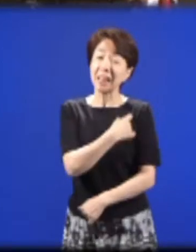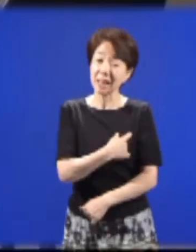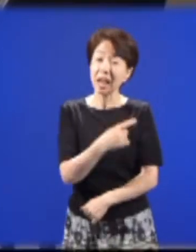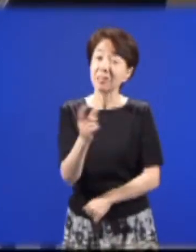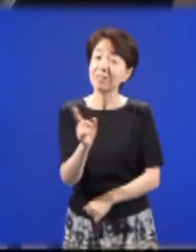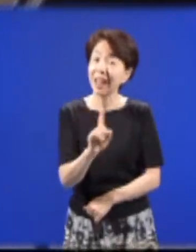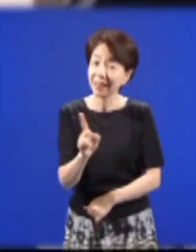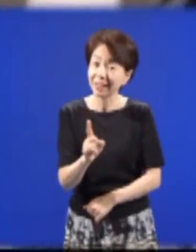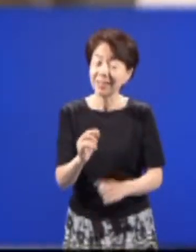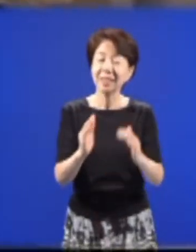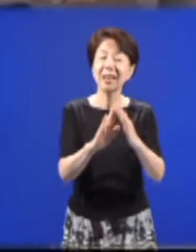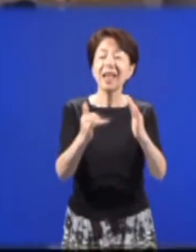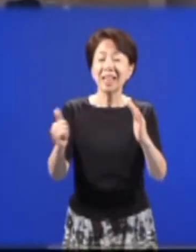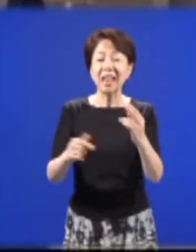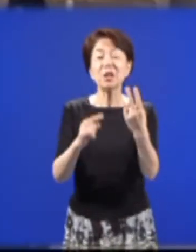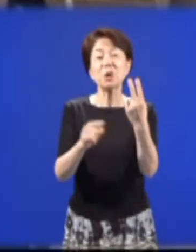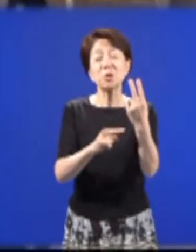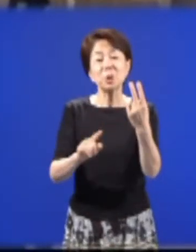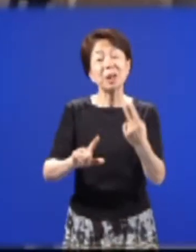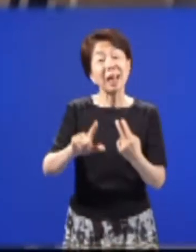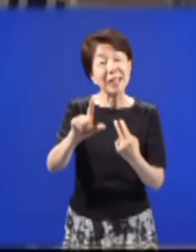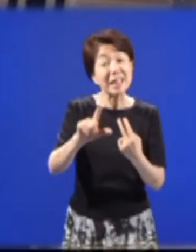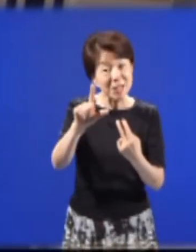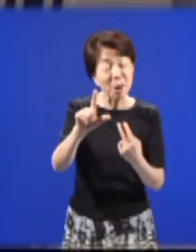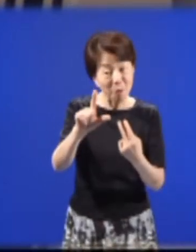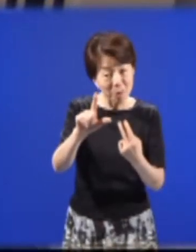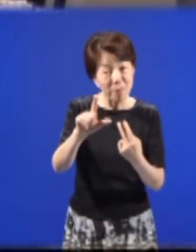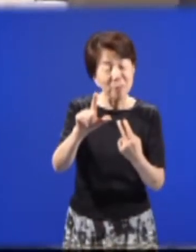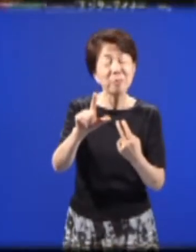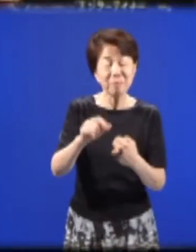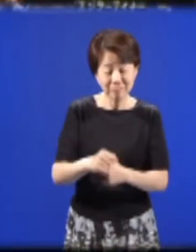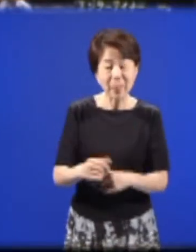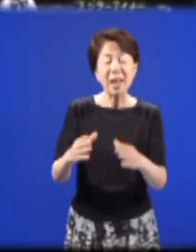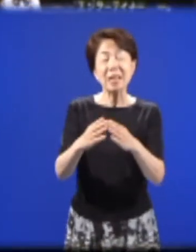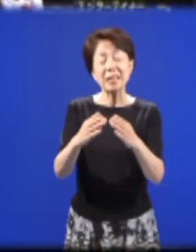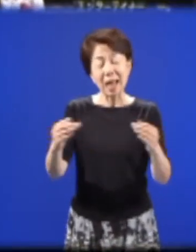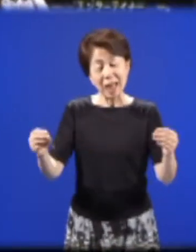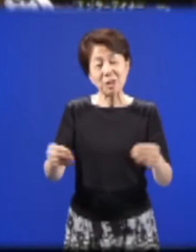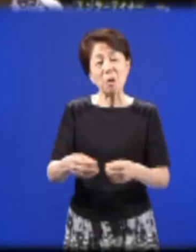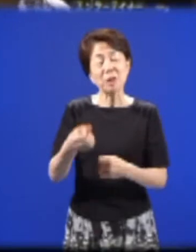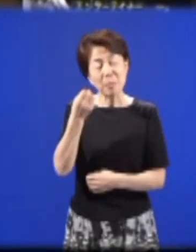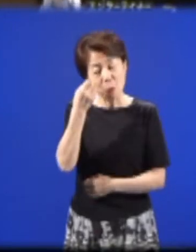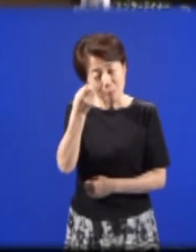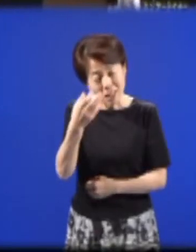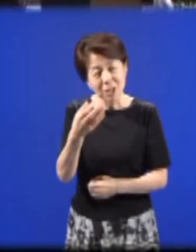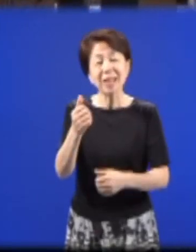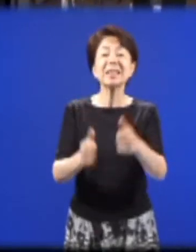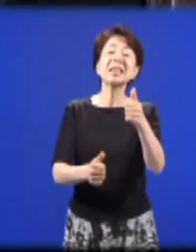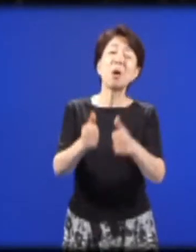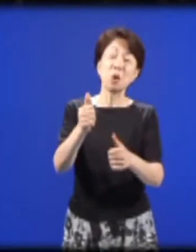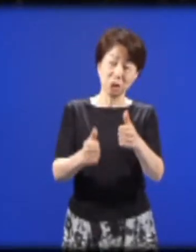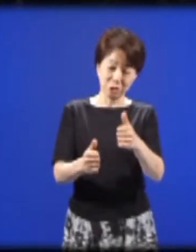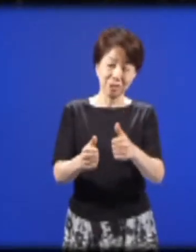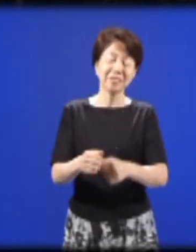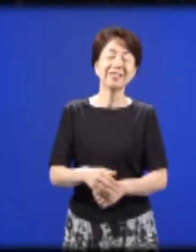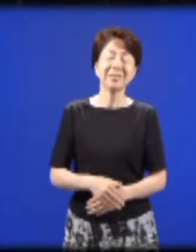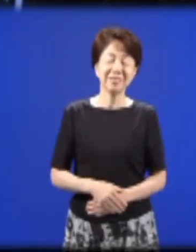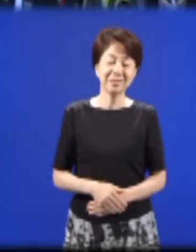家族による2人以上のアンサンブルとした全国でも珍しいコンクールなんです